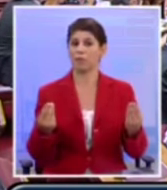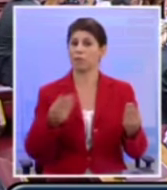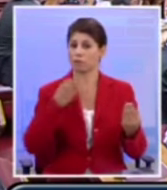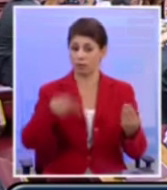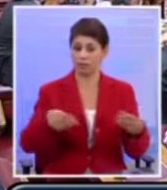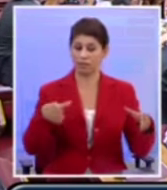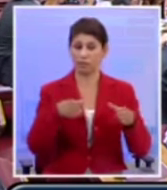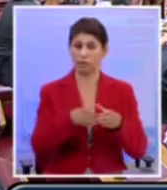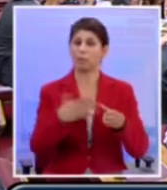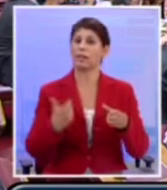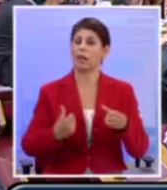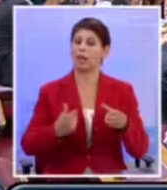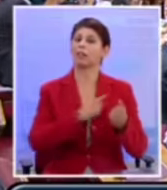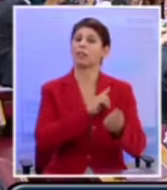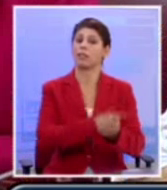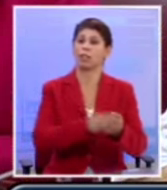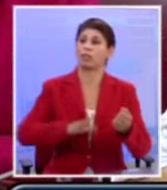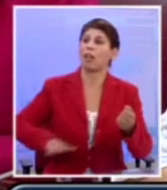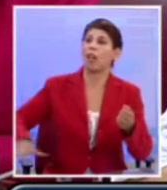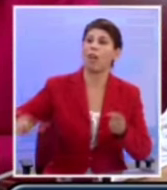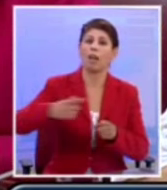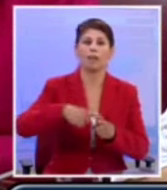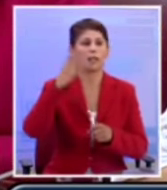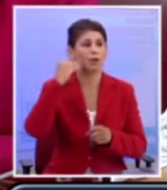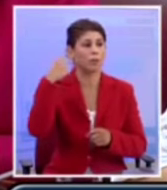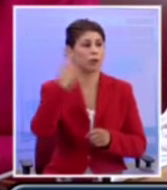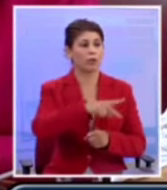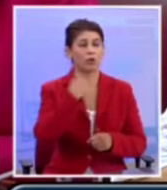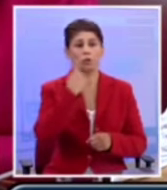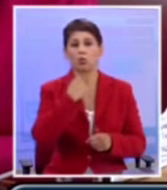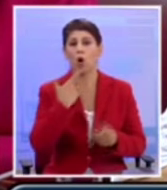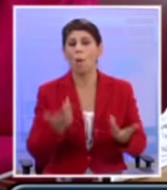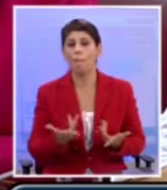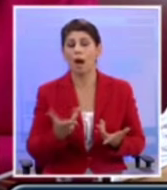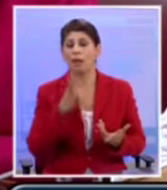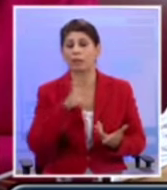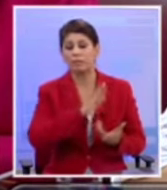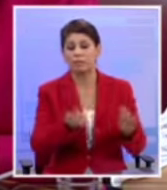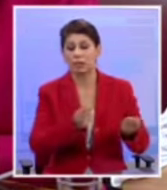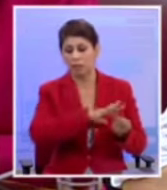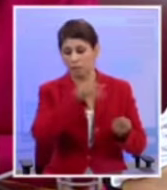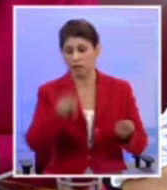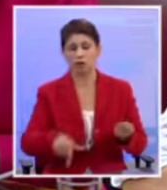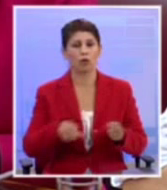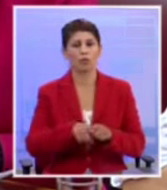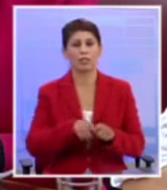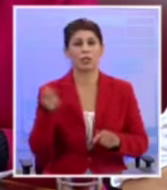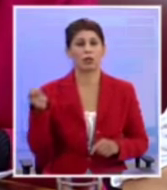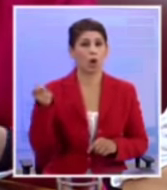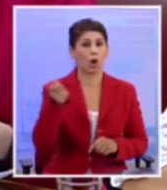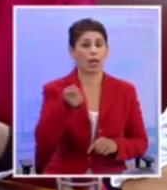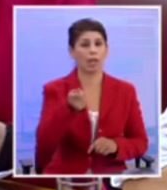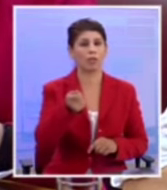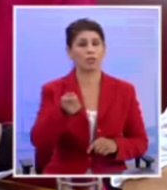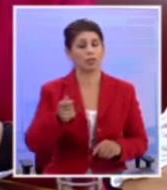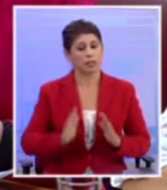την επιτροπή και έχει τη δυνατότητα ο ελληνικός λαός να ακούσει από τα δικά του χείλη τι έχει συμβεί μέχρι στιγμής όσον αφορά το χρέος και την πορεία